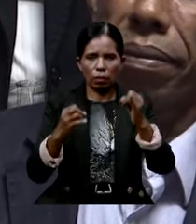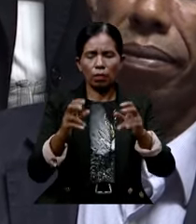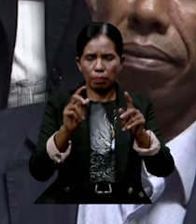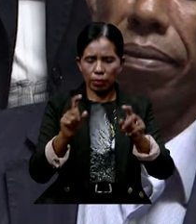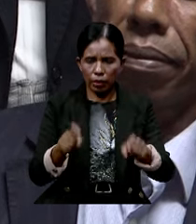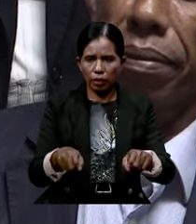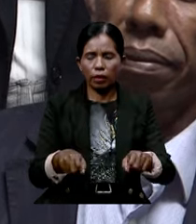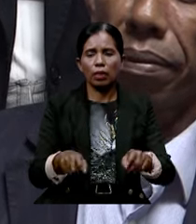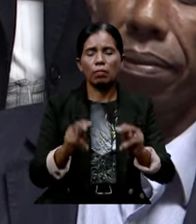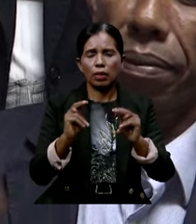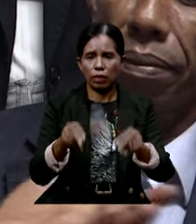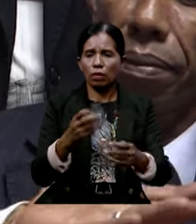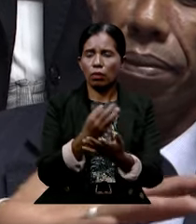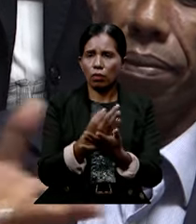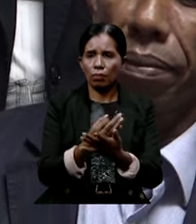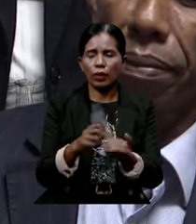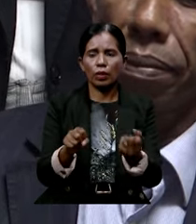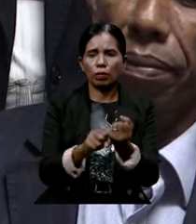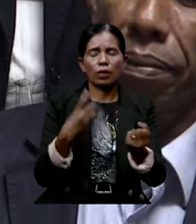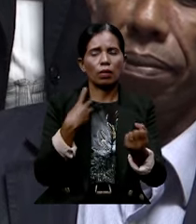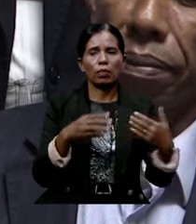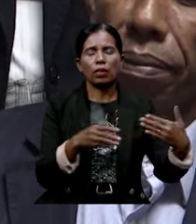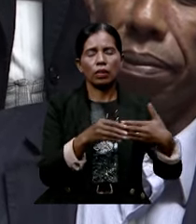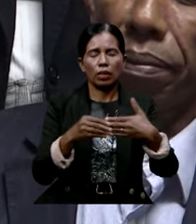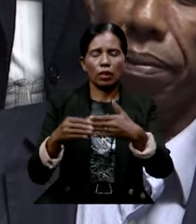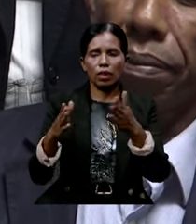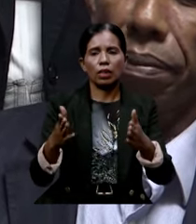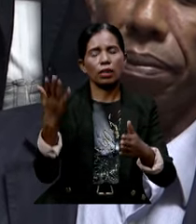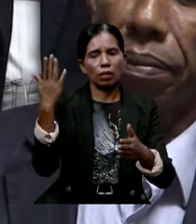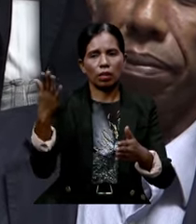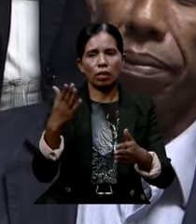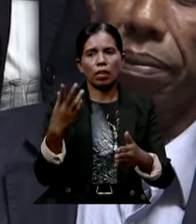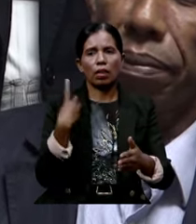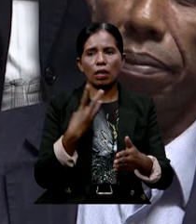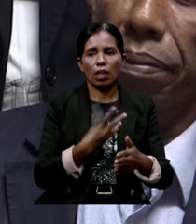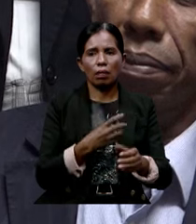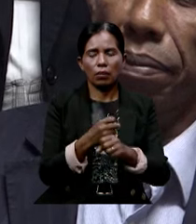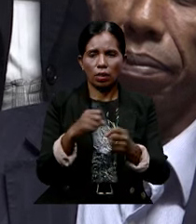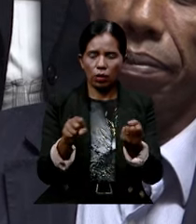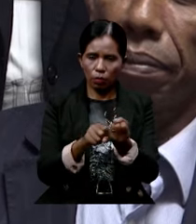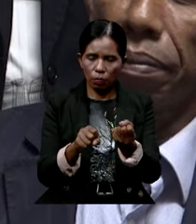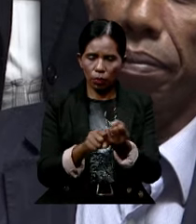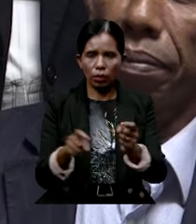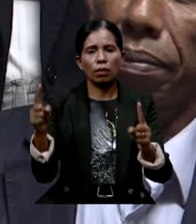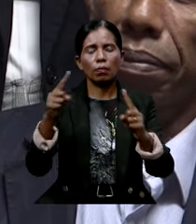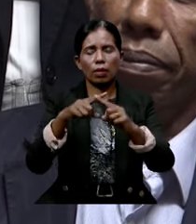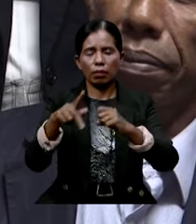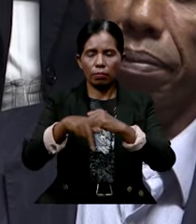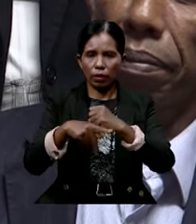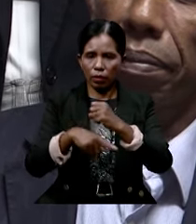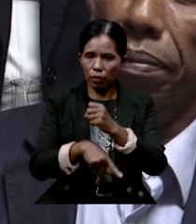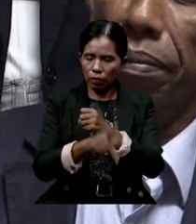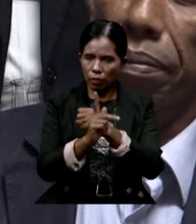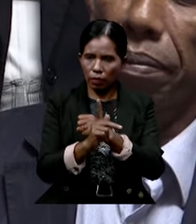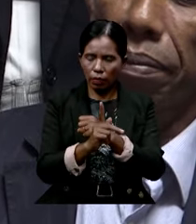ne antang kontribusi sama pak amir dengan saya iha neba ya anterior neba amir halu kontribusi sama kontribusi sama kau dia